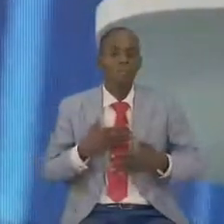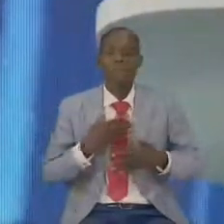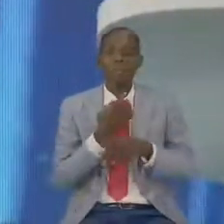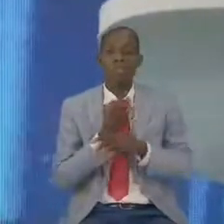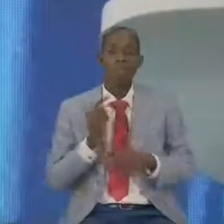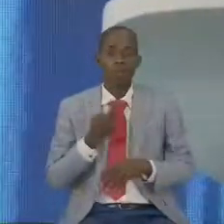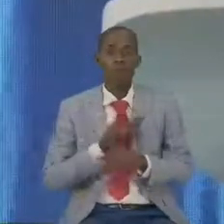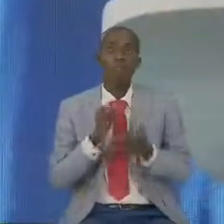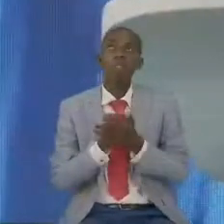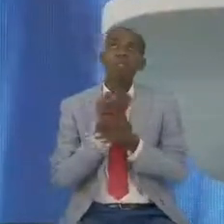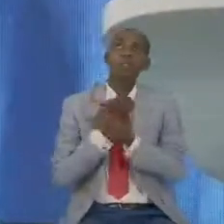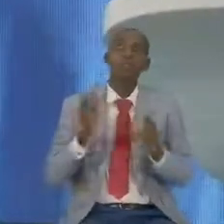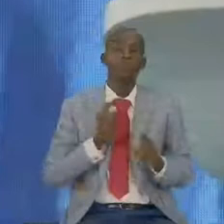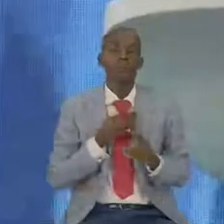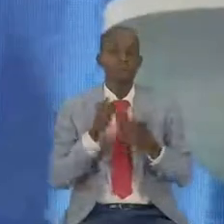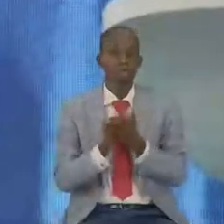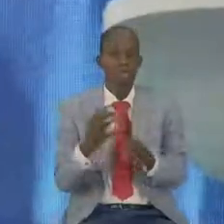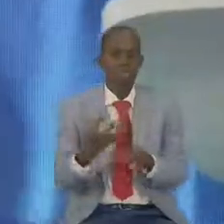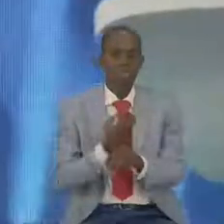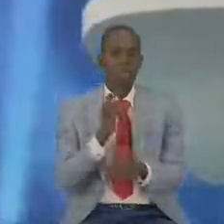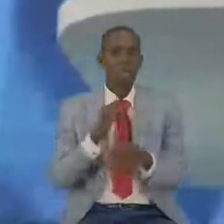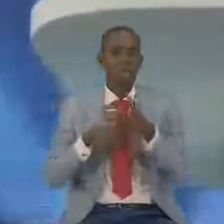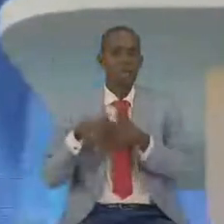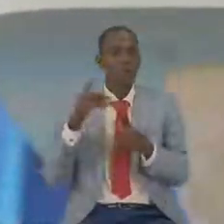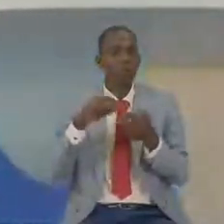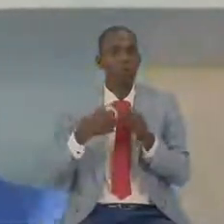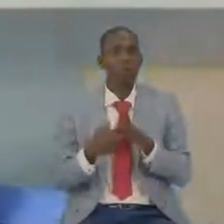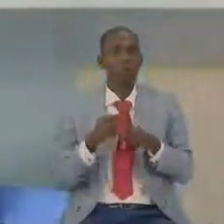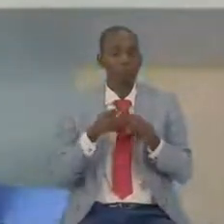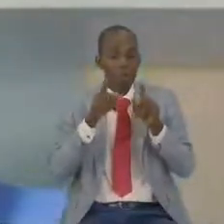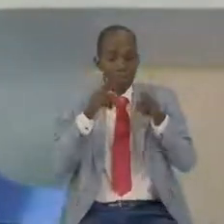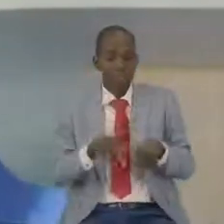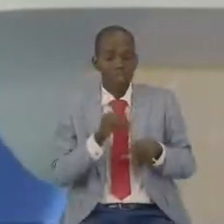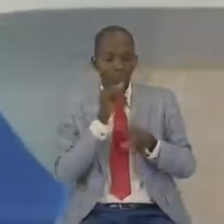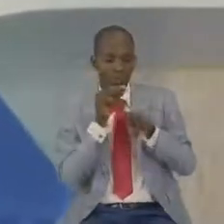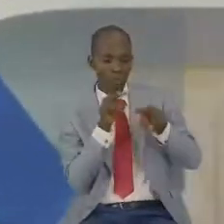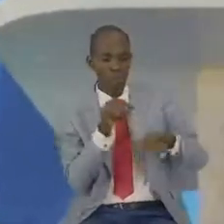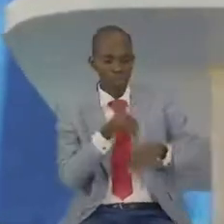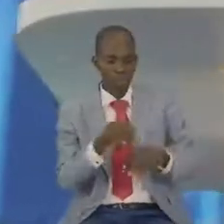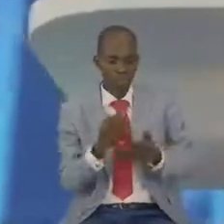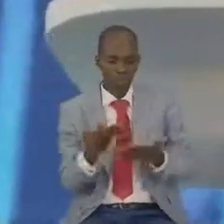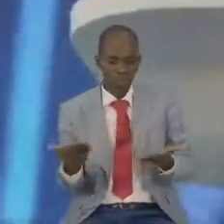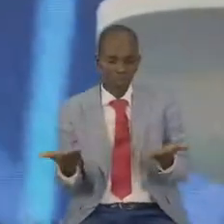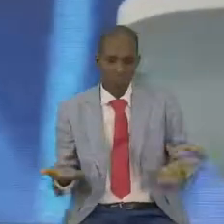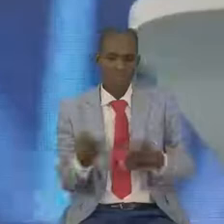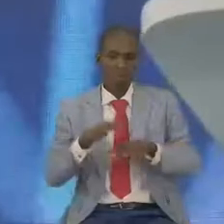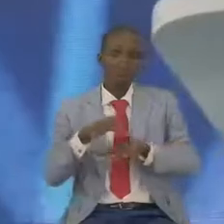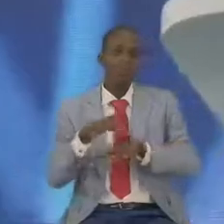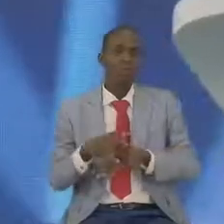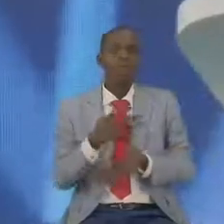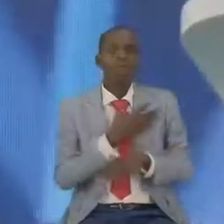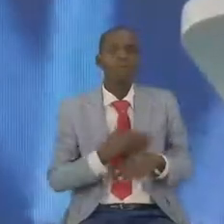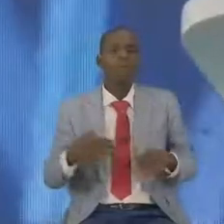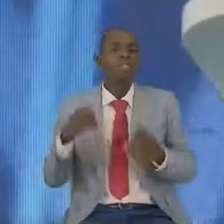qui nous sort des problèmes. Non, il regarde quelque chose ici-bas, sur terre, et ça